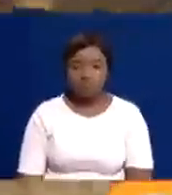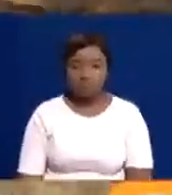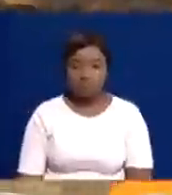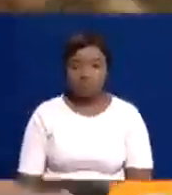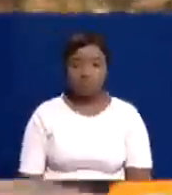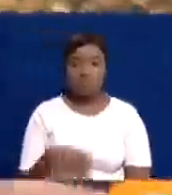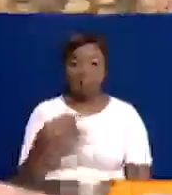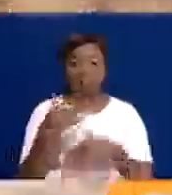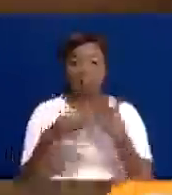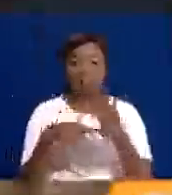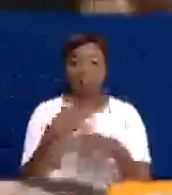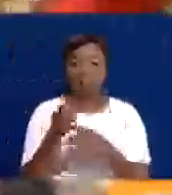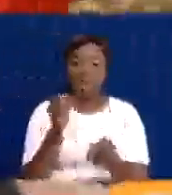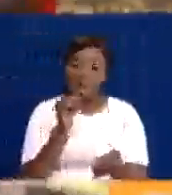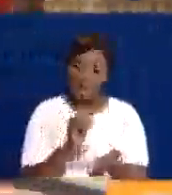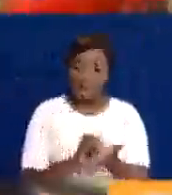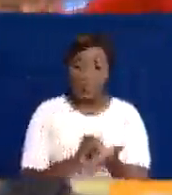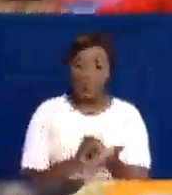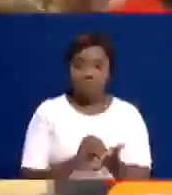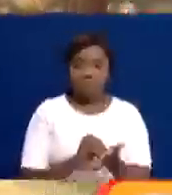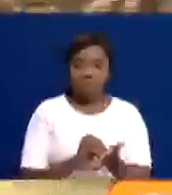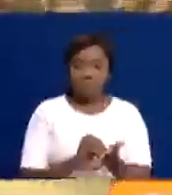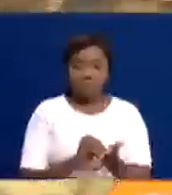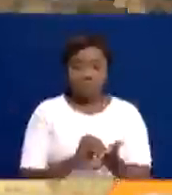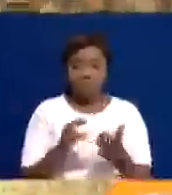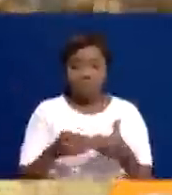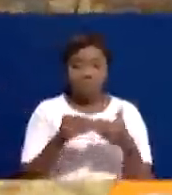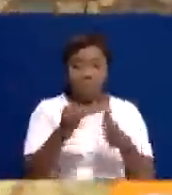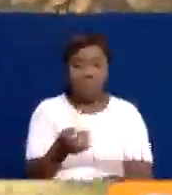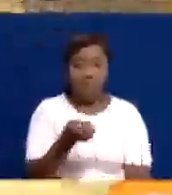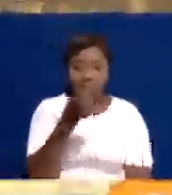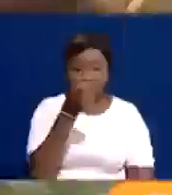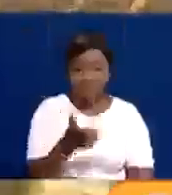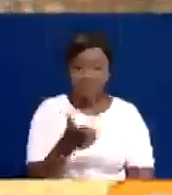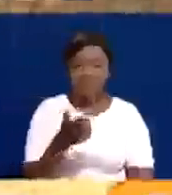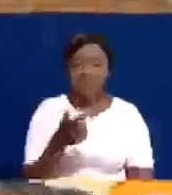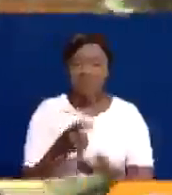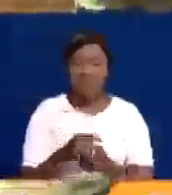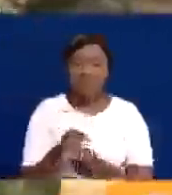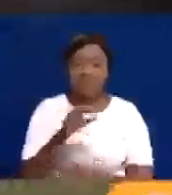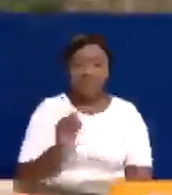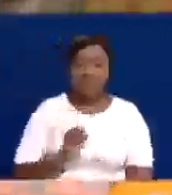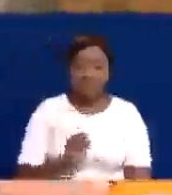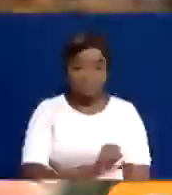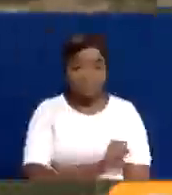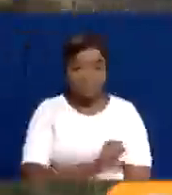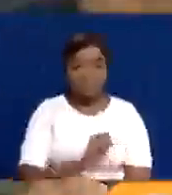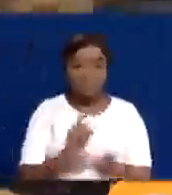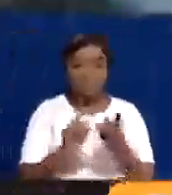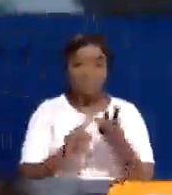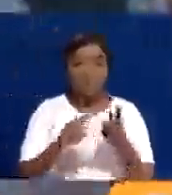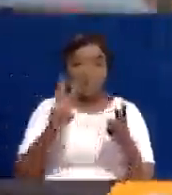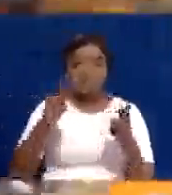Dakika chache baadaye, kiongozi wa wachache katika bunge la Seneti, Stewart Madzayo, mbunge wa Malindi